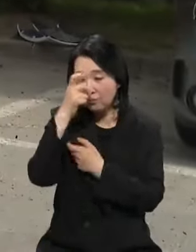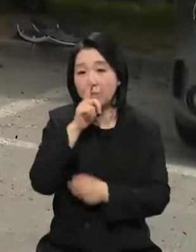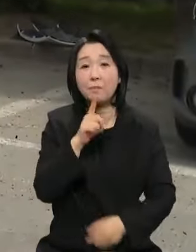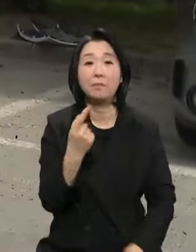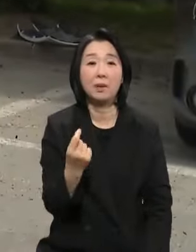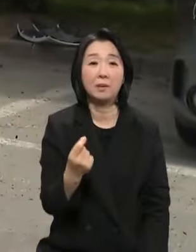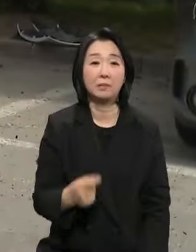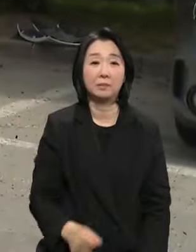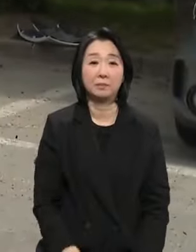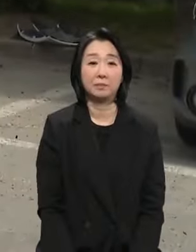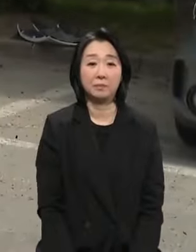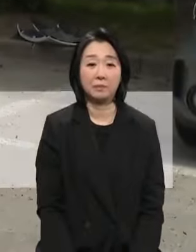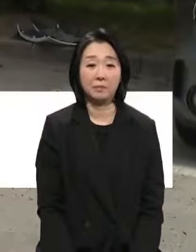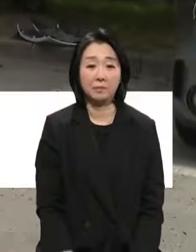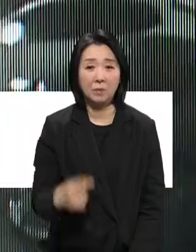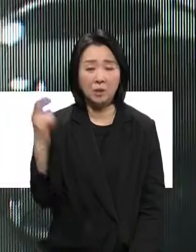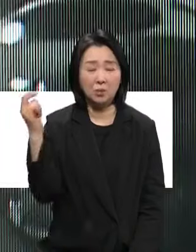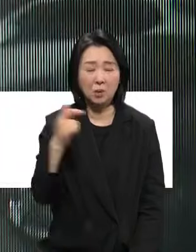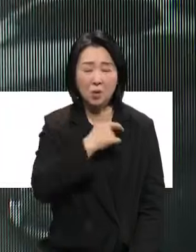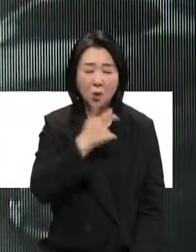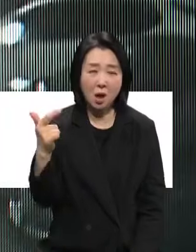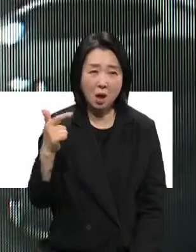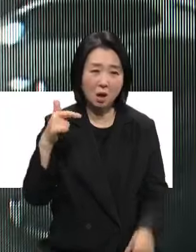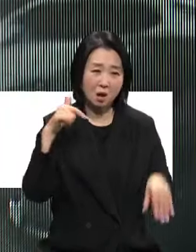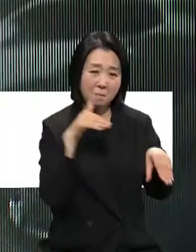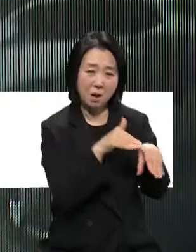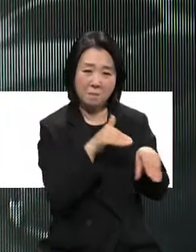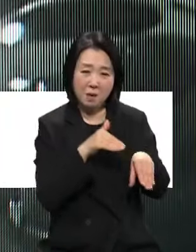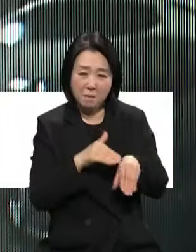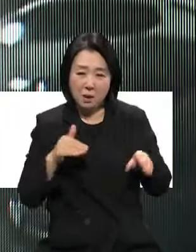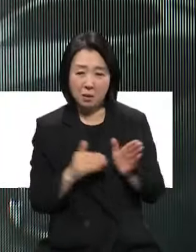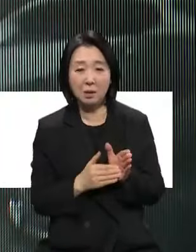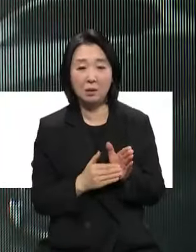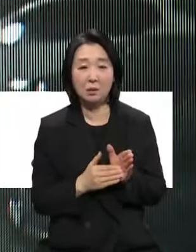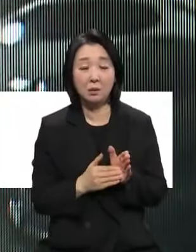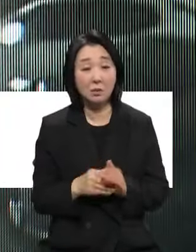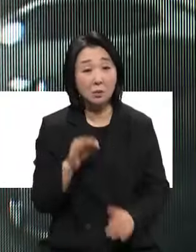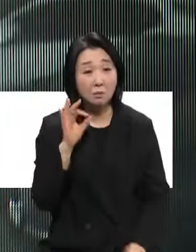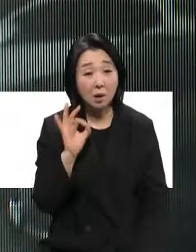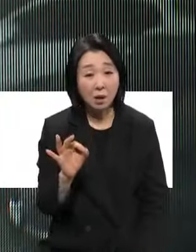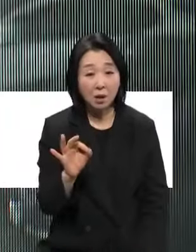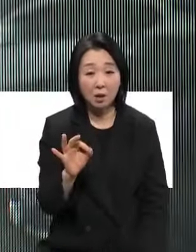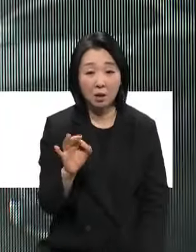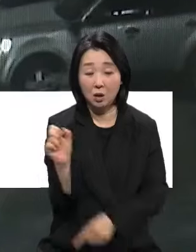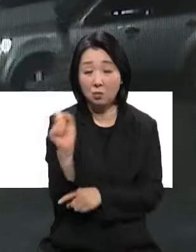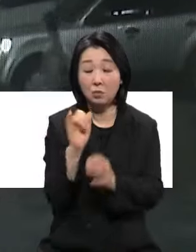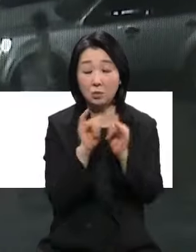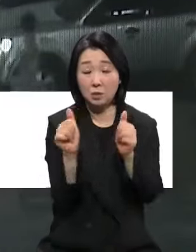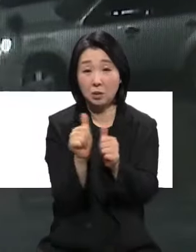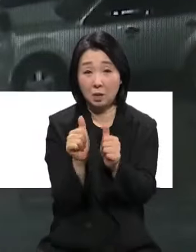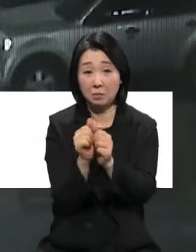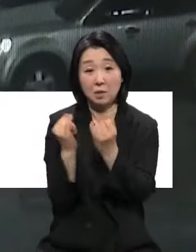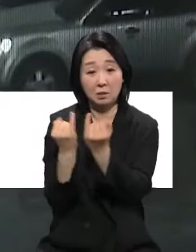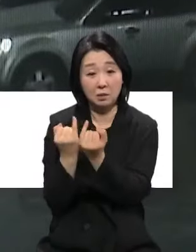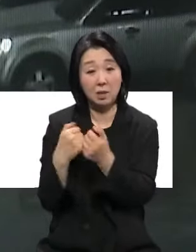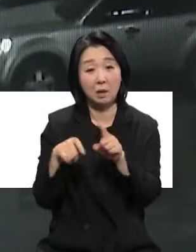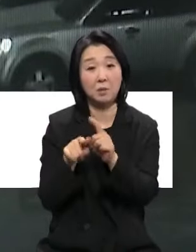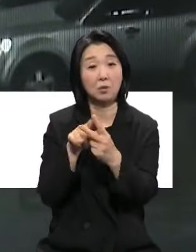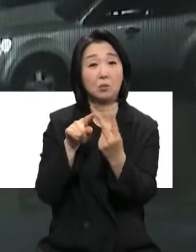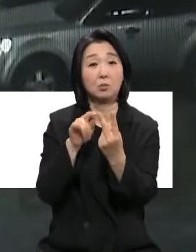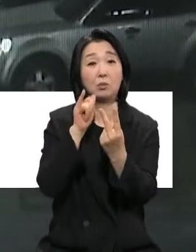말했습니다 소리가 하도 크게 나 가지고 나와 봤더니 그 운전자분 남자분 여자분이